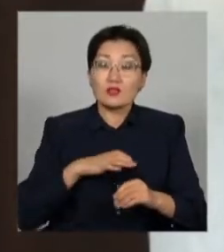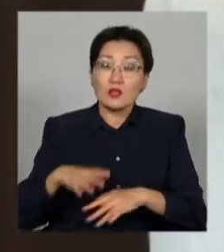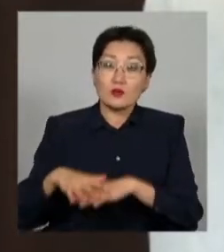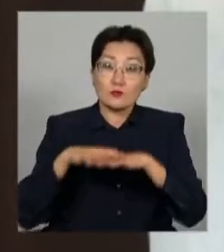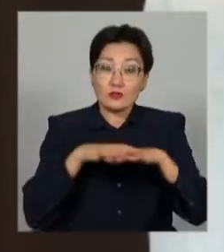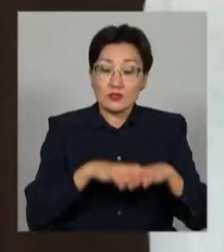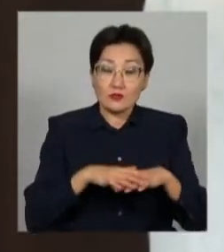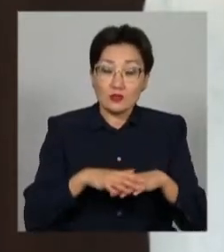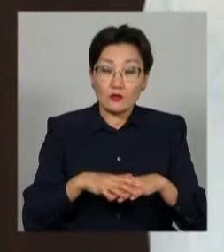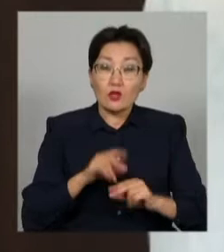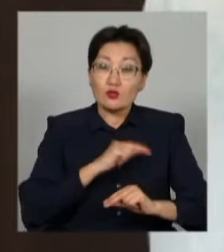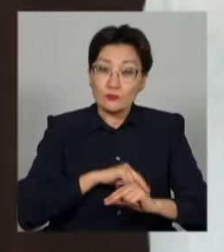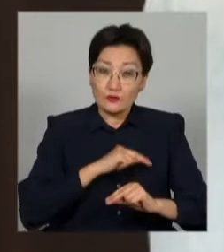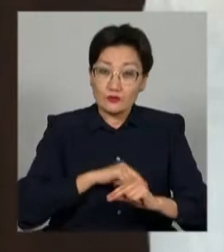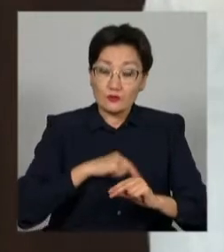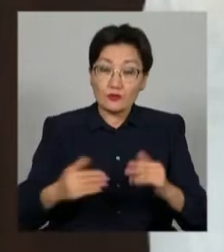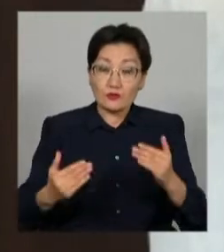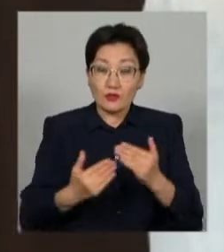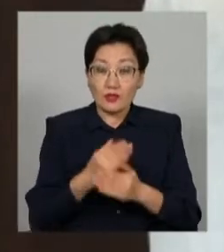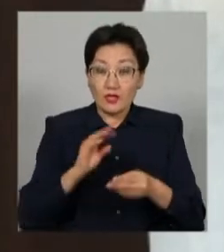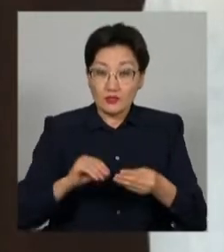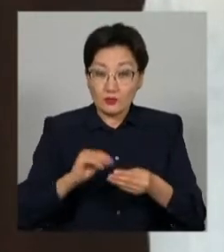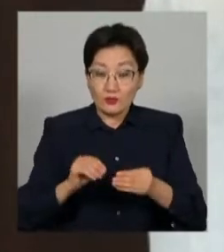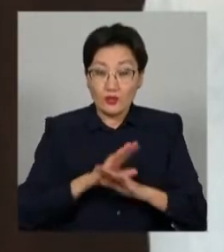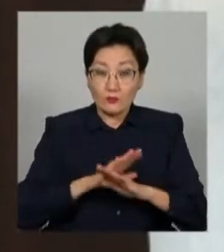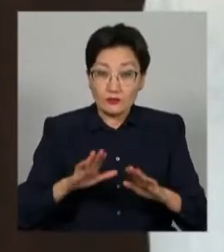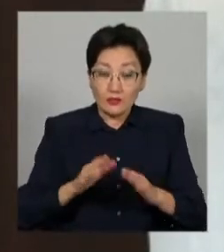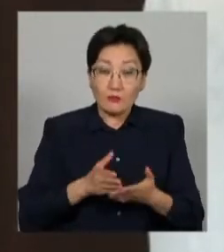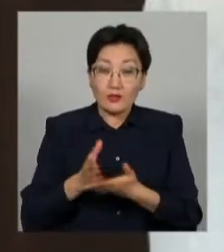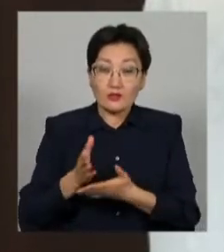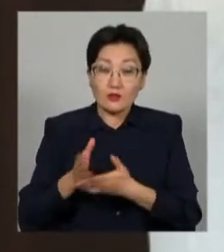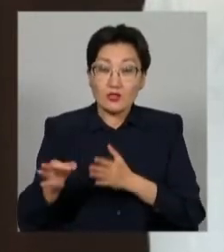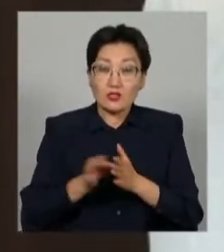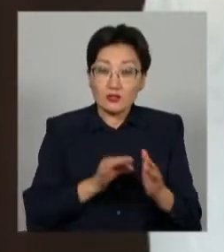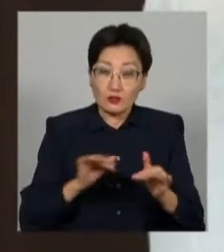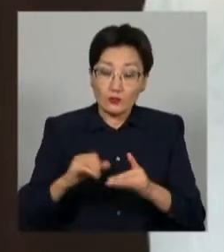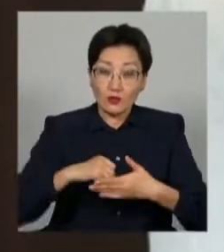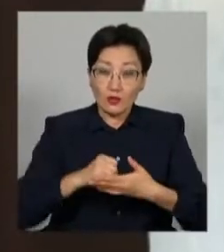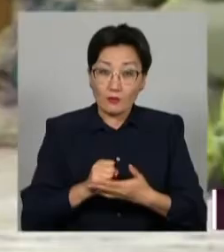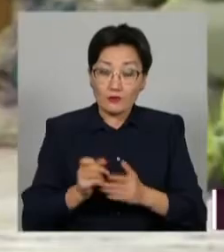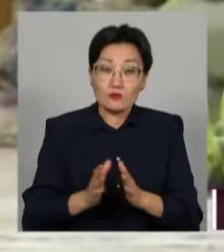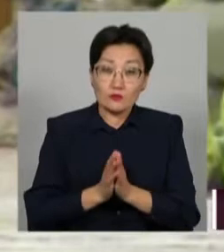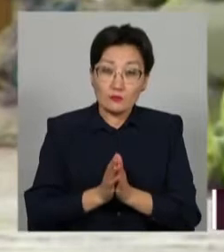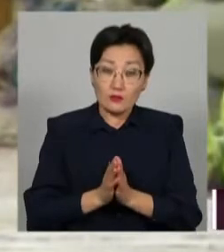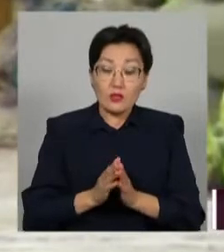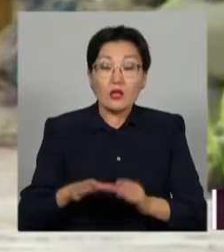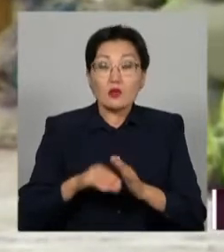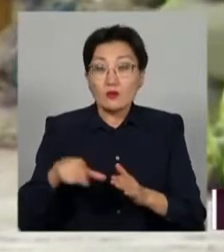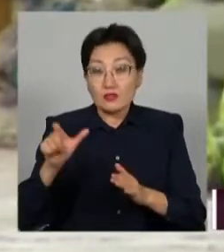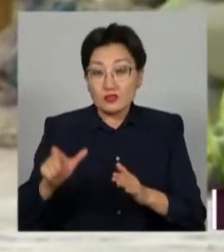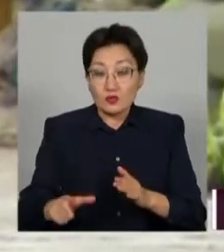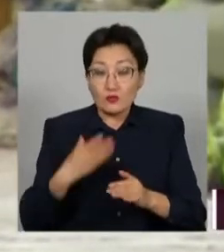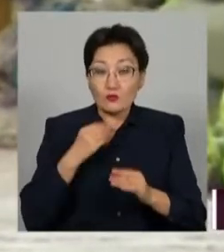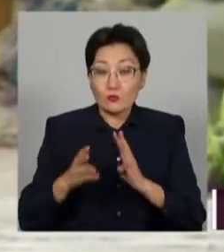бөлігінде функциялардың қайталануын болдырмауға бағытталған жедел шаралар қабылдауыңызды сұраймыз. Сенатор Әли Бектаев